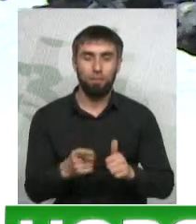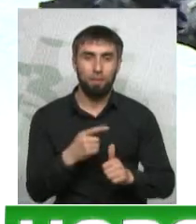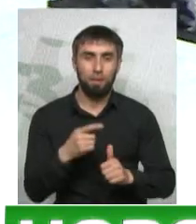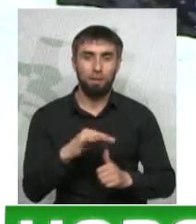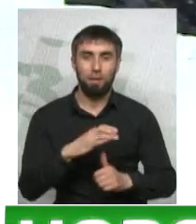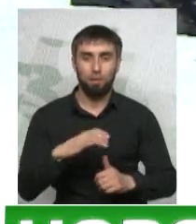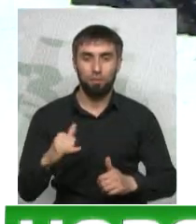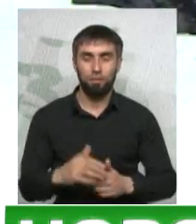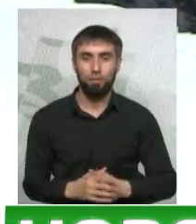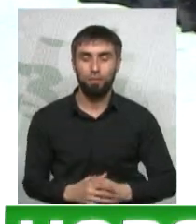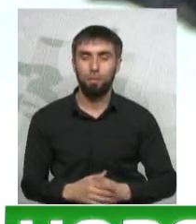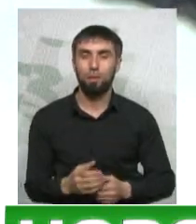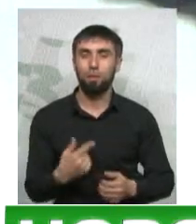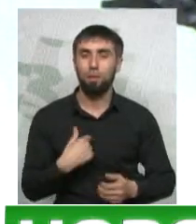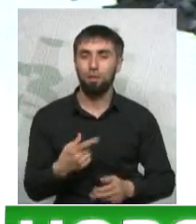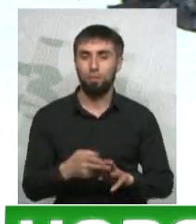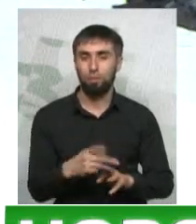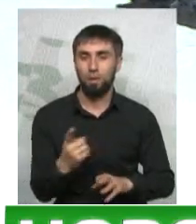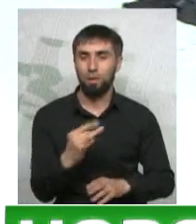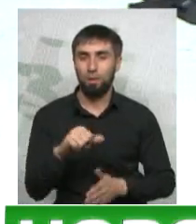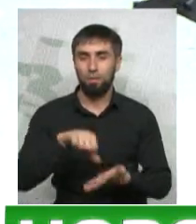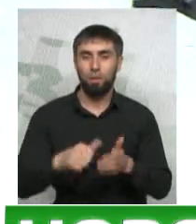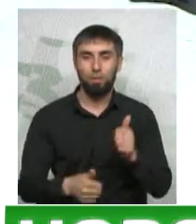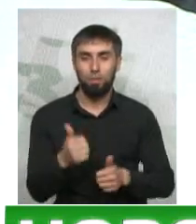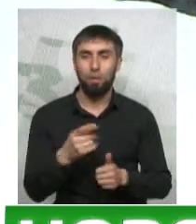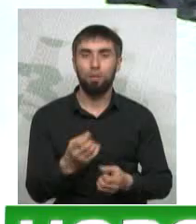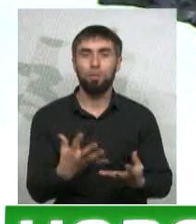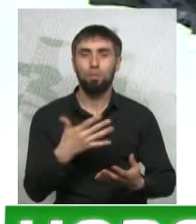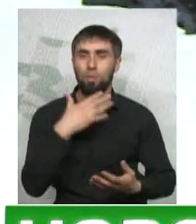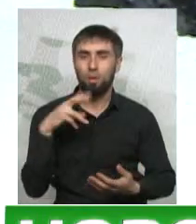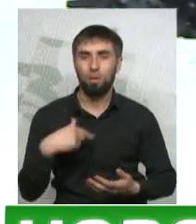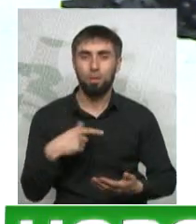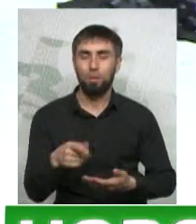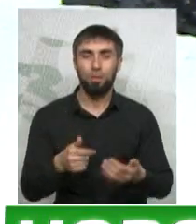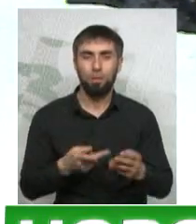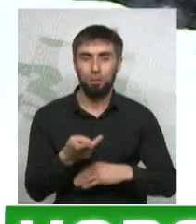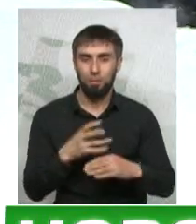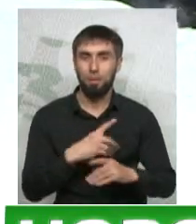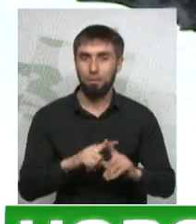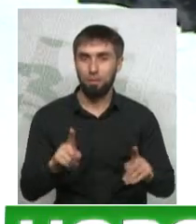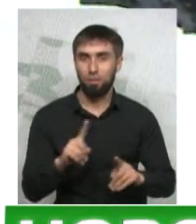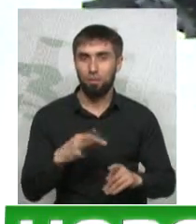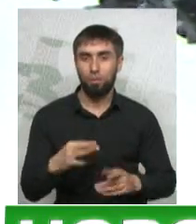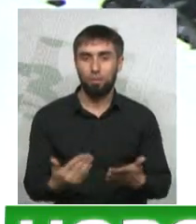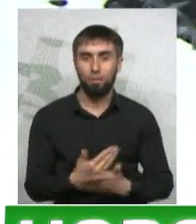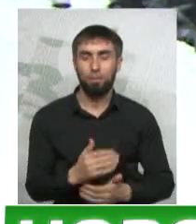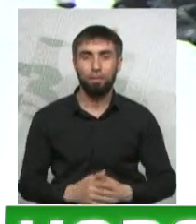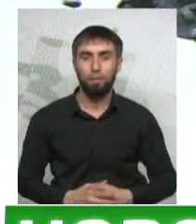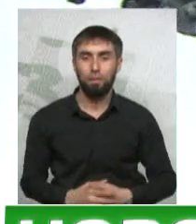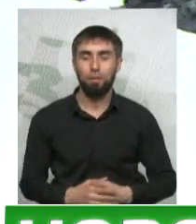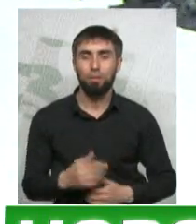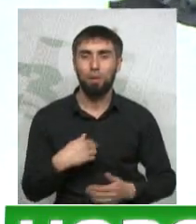соревнованиях Сколько лет катаемся первый раз участвую необычно что-то новое